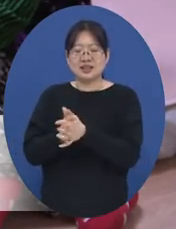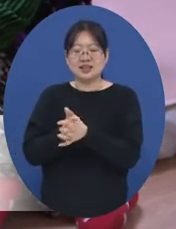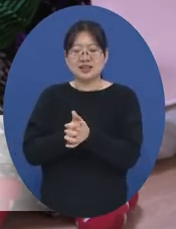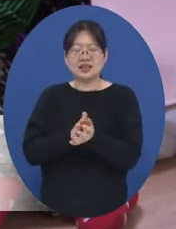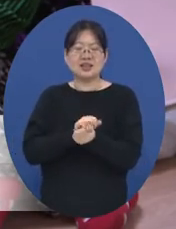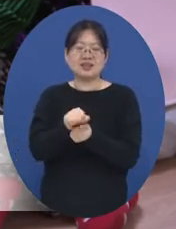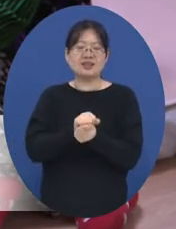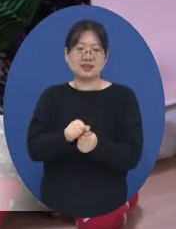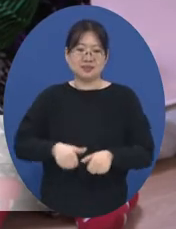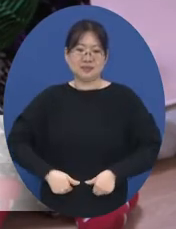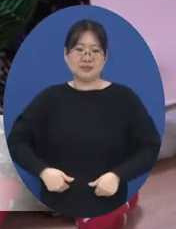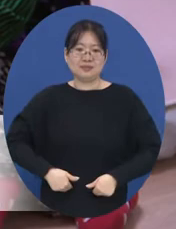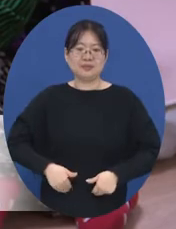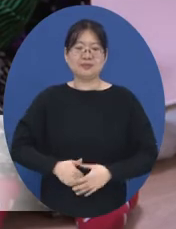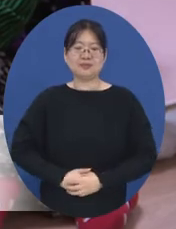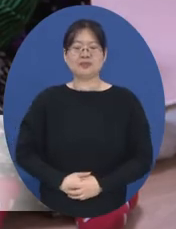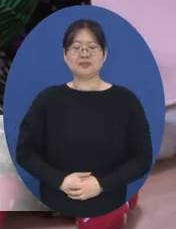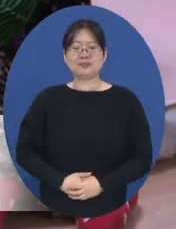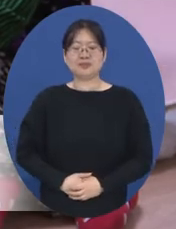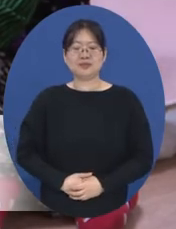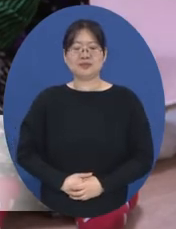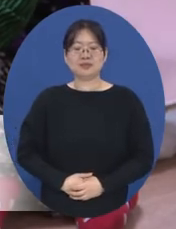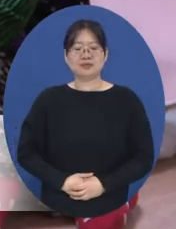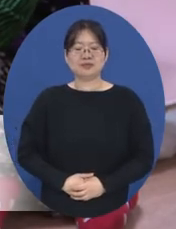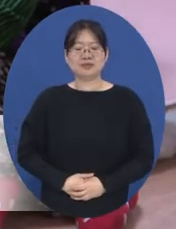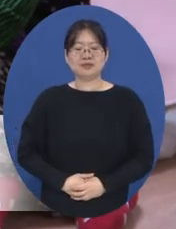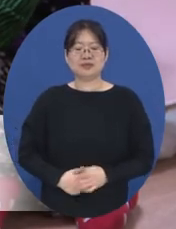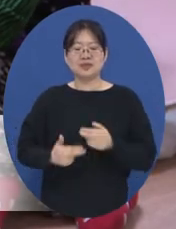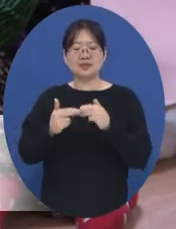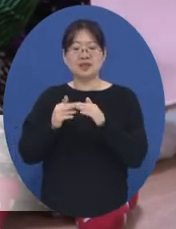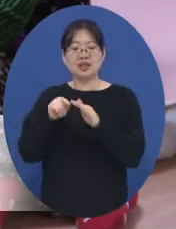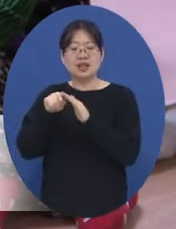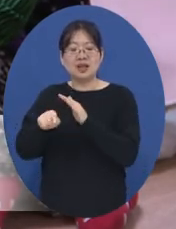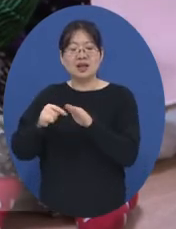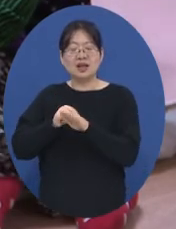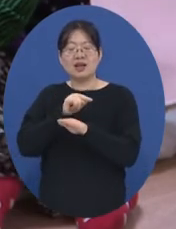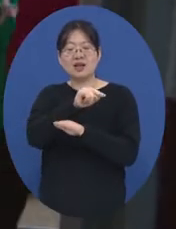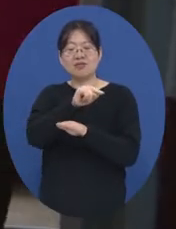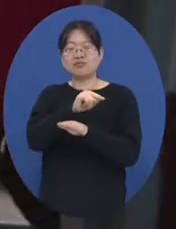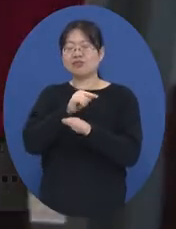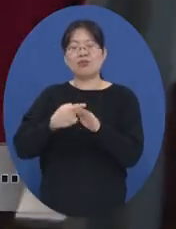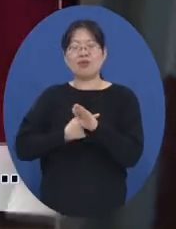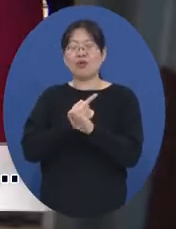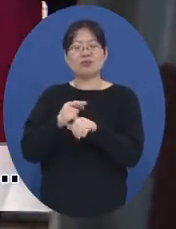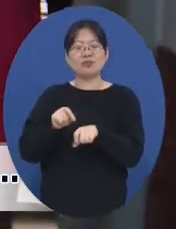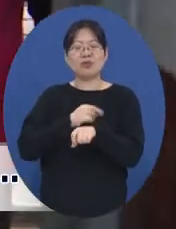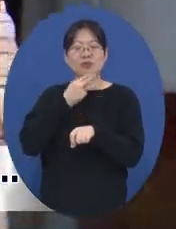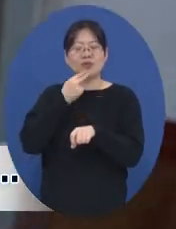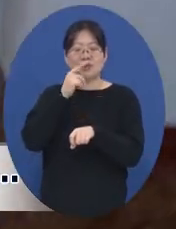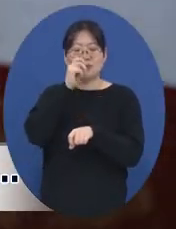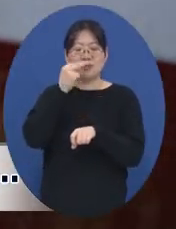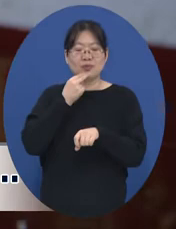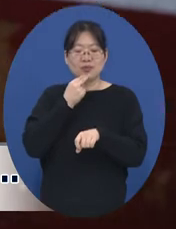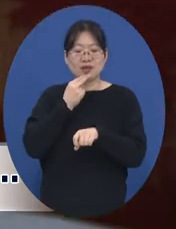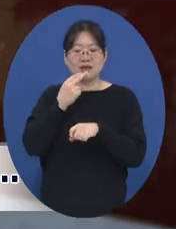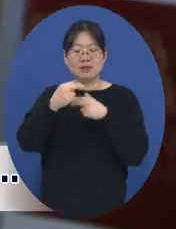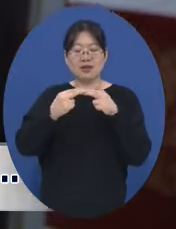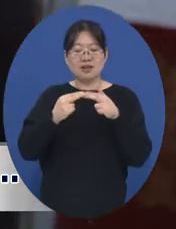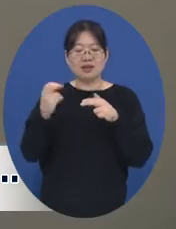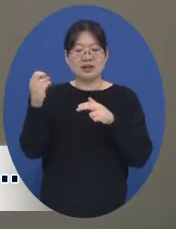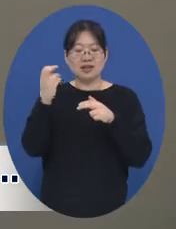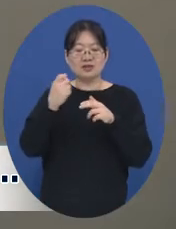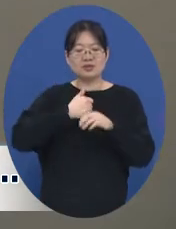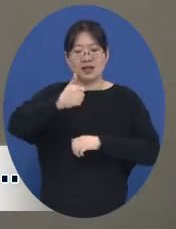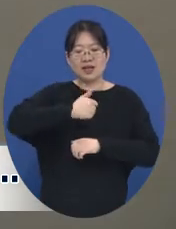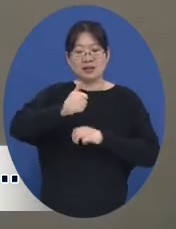해서 깨끗이 닦아야 된대. 그래서 그렇게 하시고, 응? 병원에 간다고 바깥에 나가지. TV가 없거나 병원을 자주